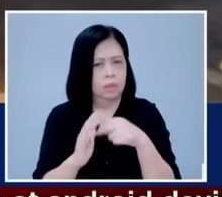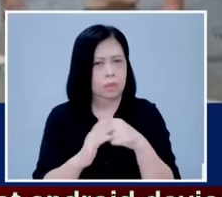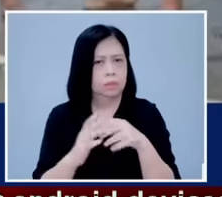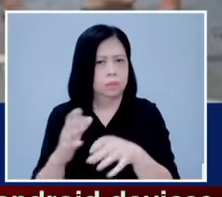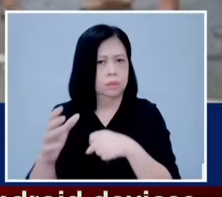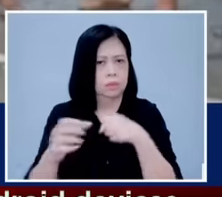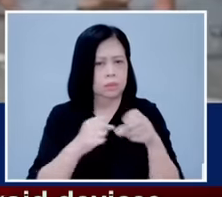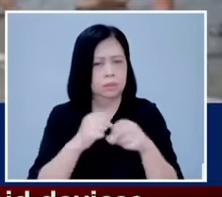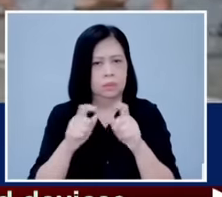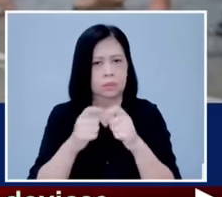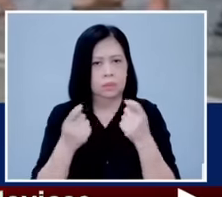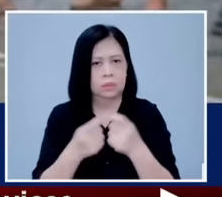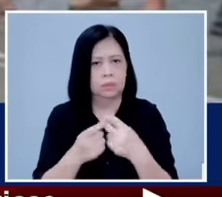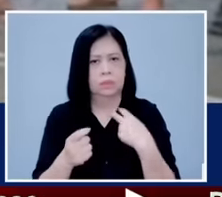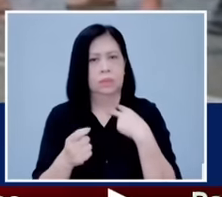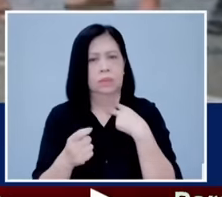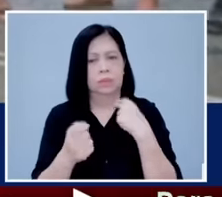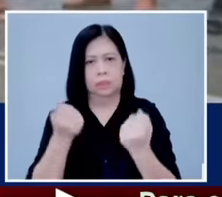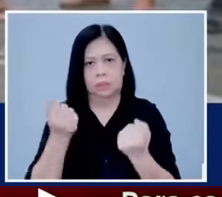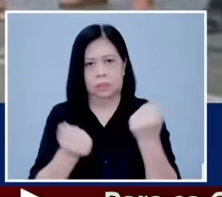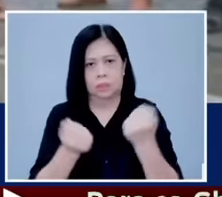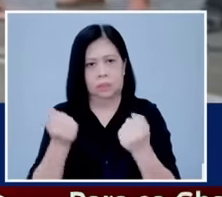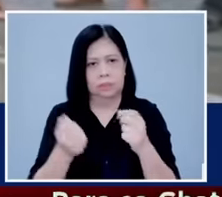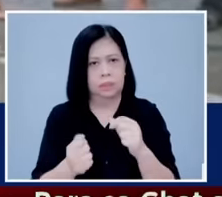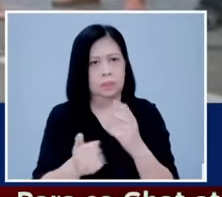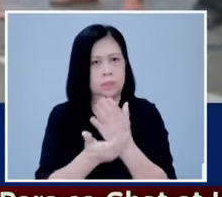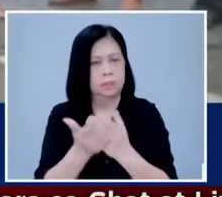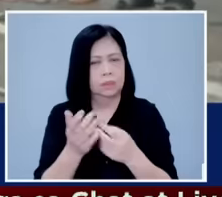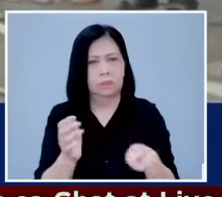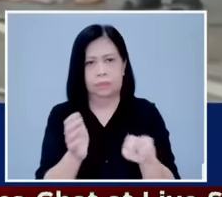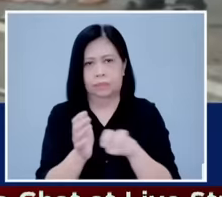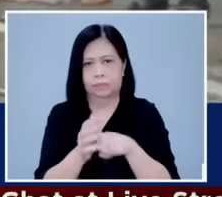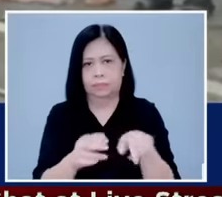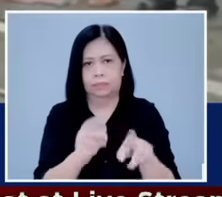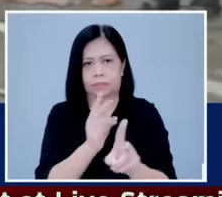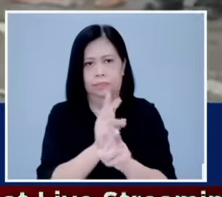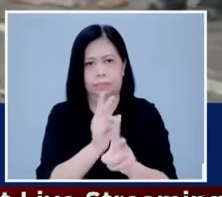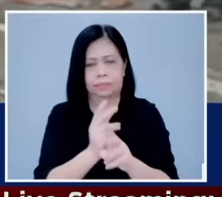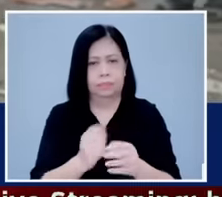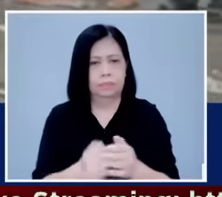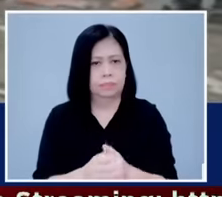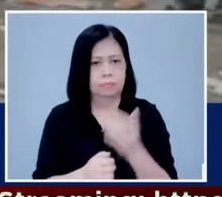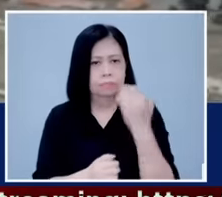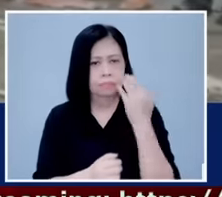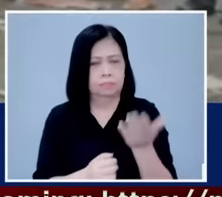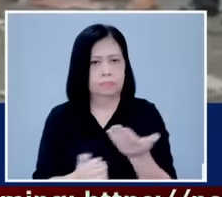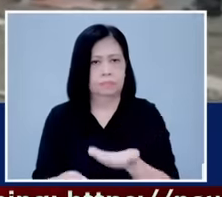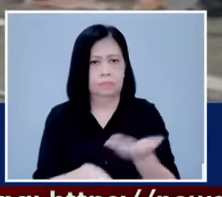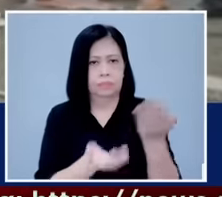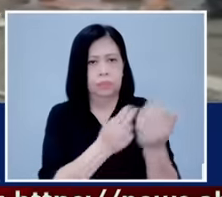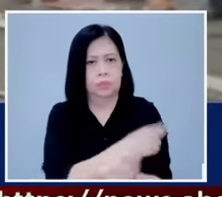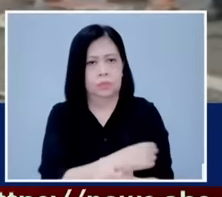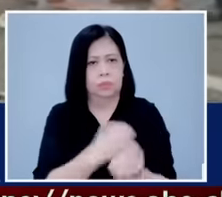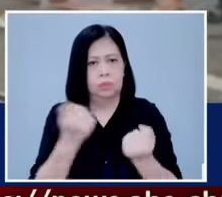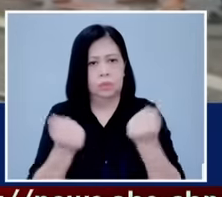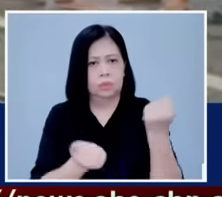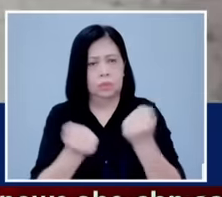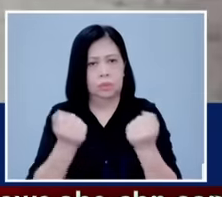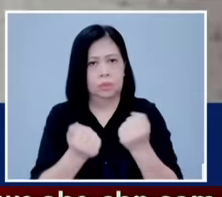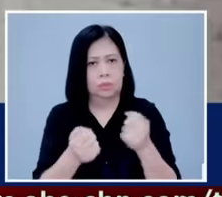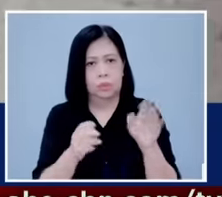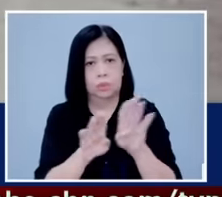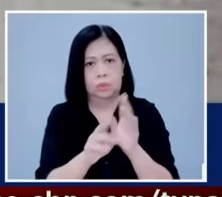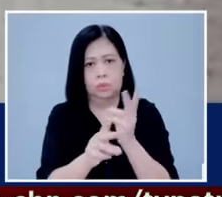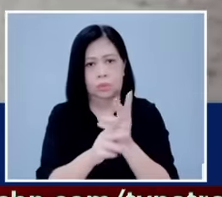mga rescue team ang naipit na driver at ilang pasahero ng van. Dead on arrival sa ospital ang driver ng closed van